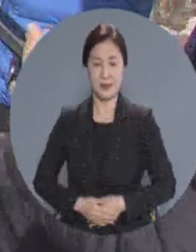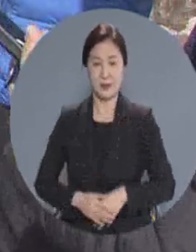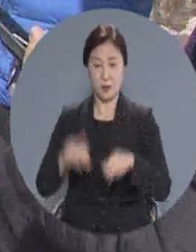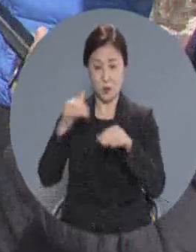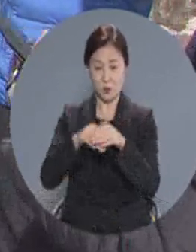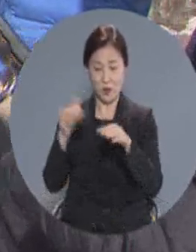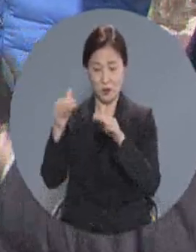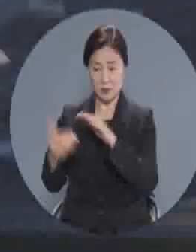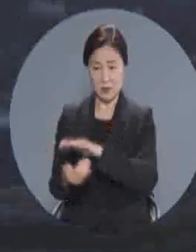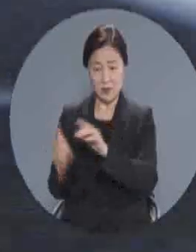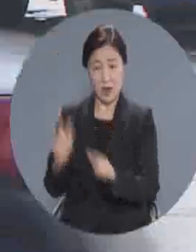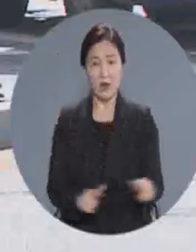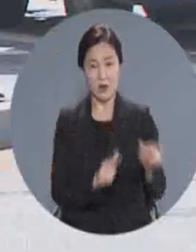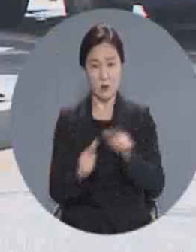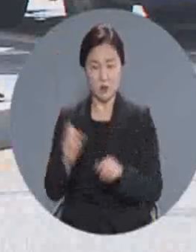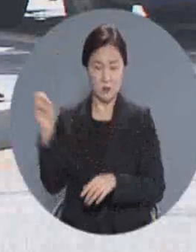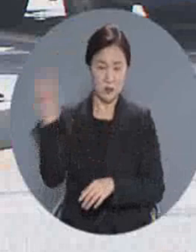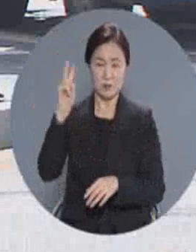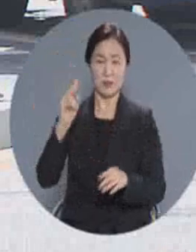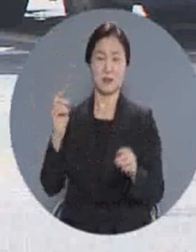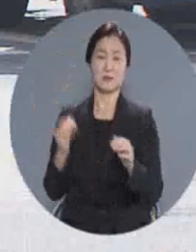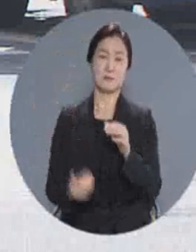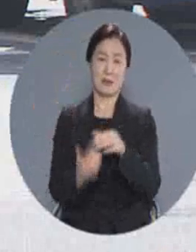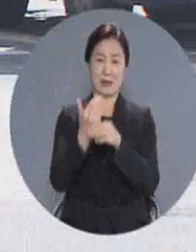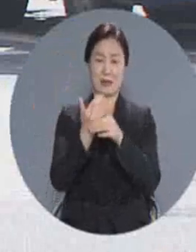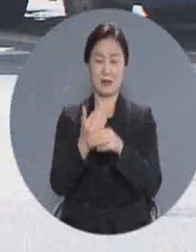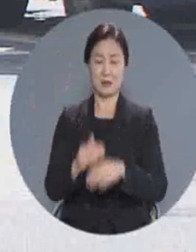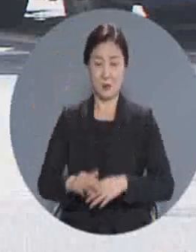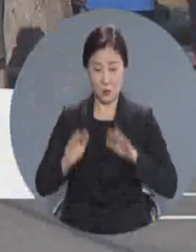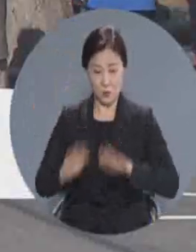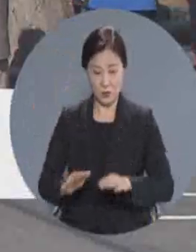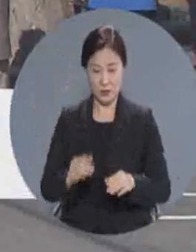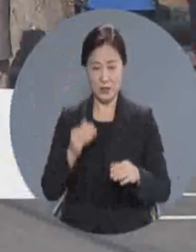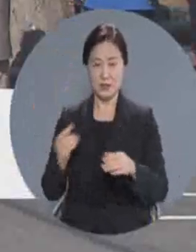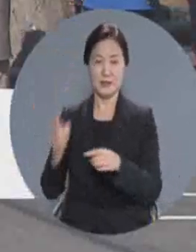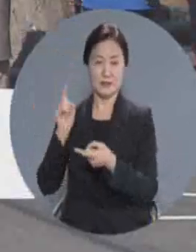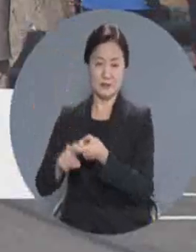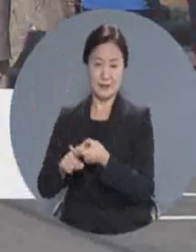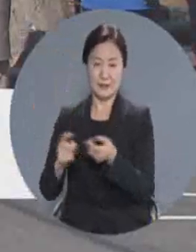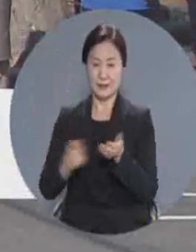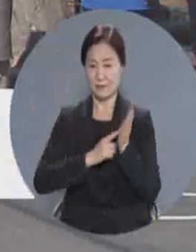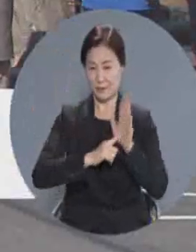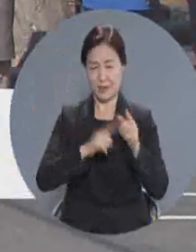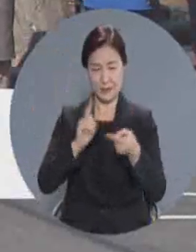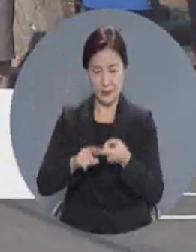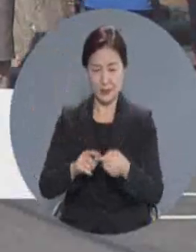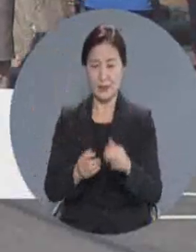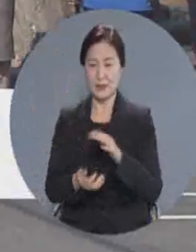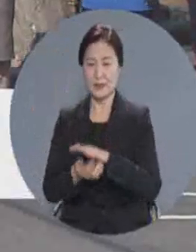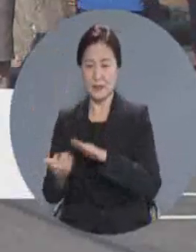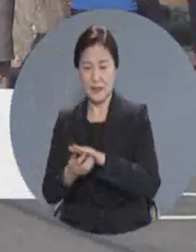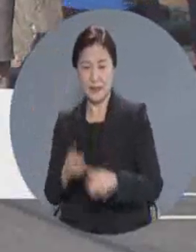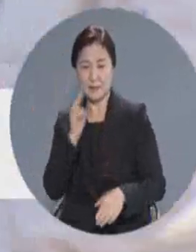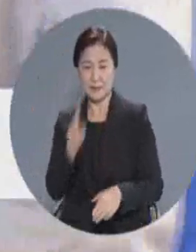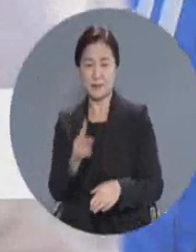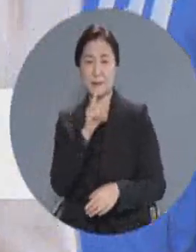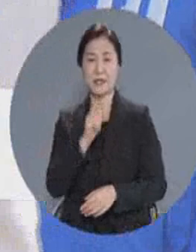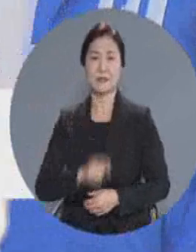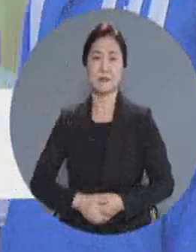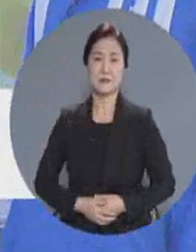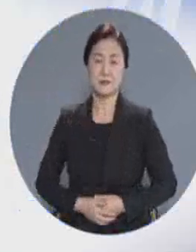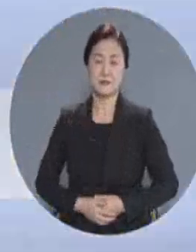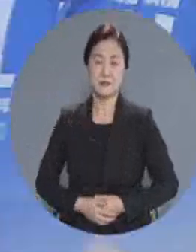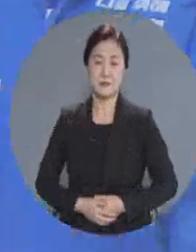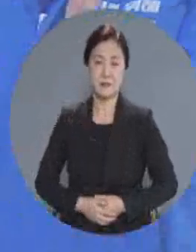앞두고 예상하지 못한 변수를 맞이하게 된 민주당은 이번 단일화를 정치적 야합으로 규정하며 평가절하했습니다.